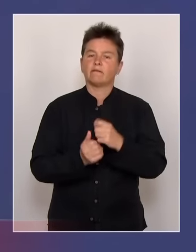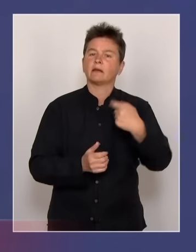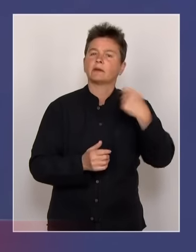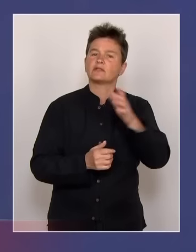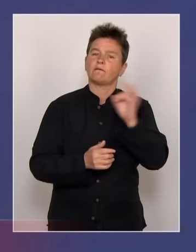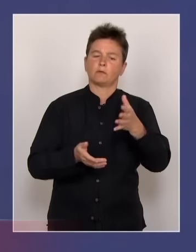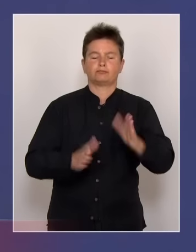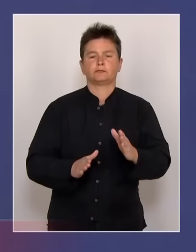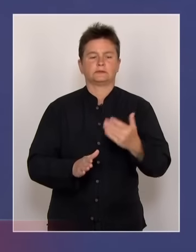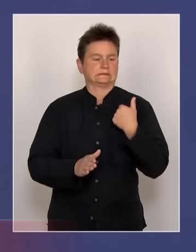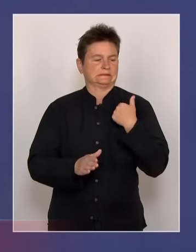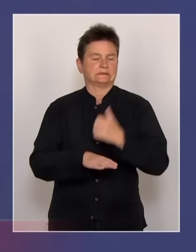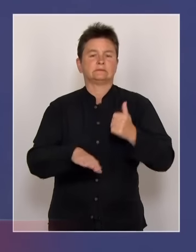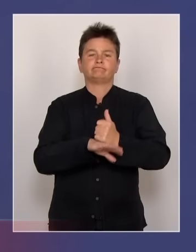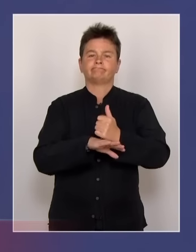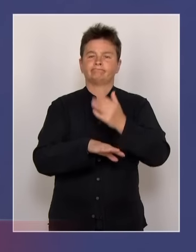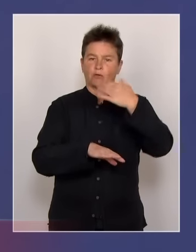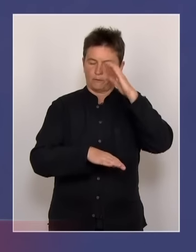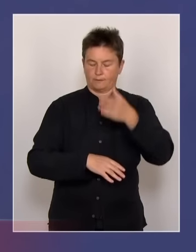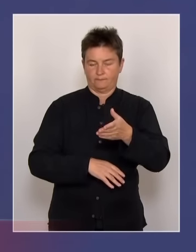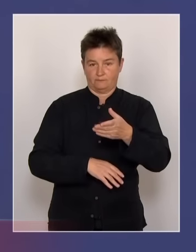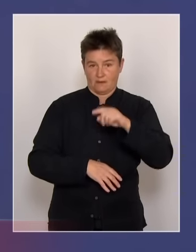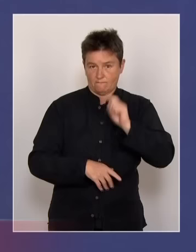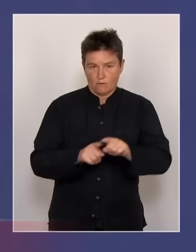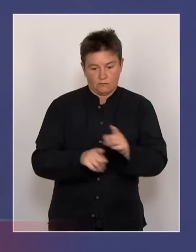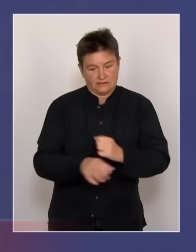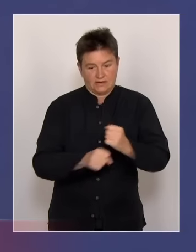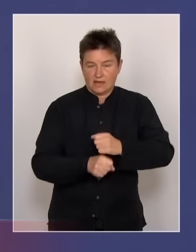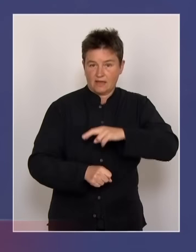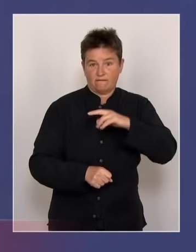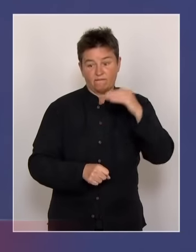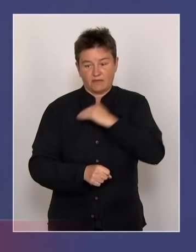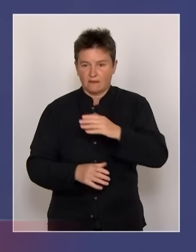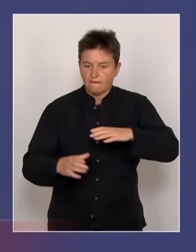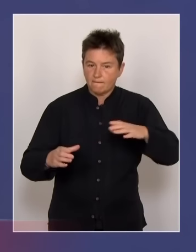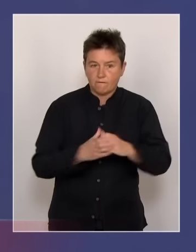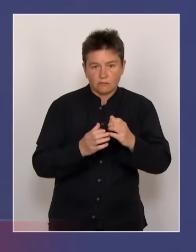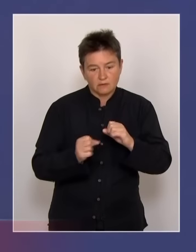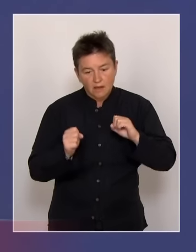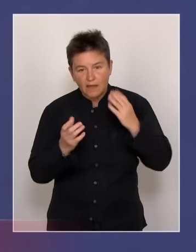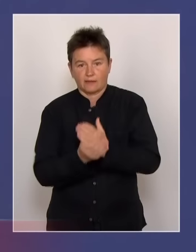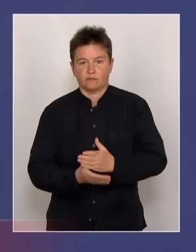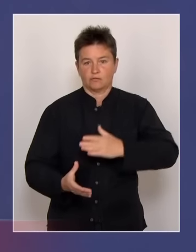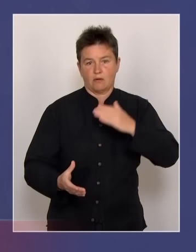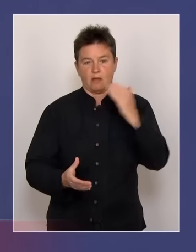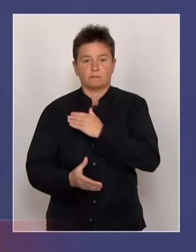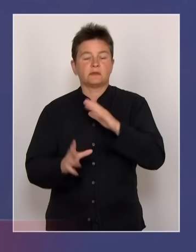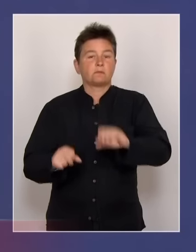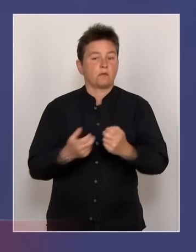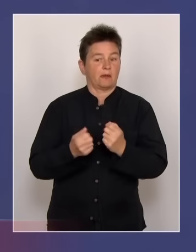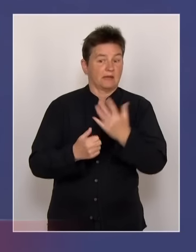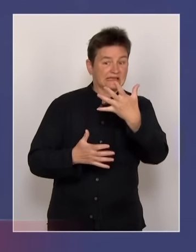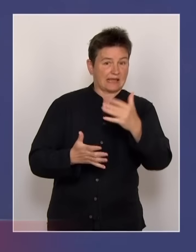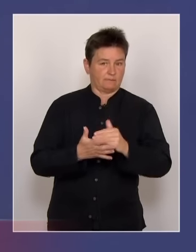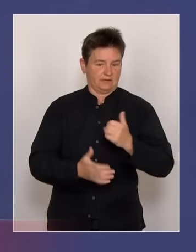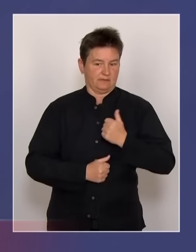et tout particulièrement mettre en place une force de réaction rapide pour pouvoir déployer rapidement jusqu'à 5000 militaires dans des